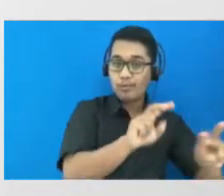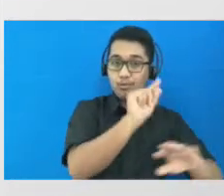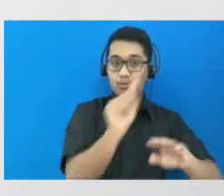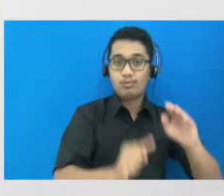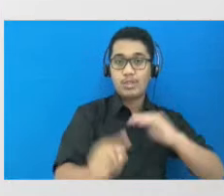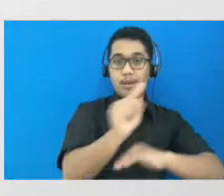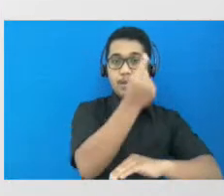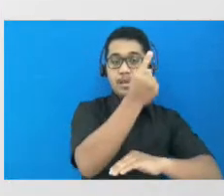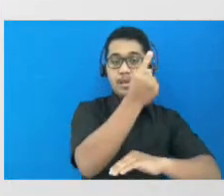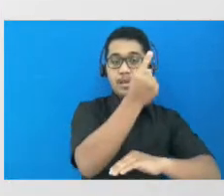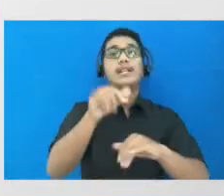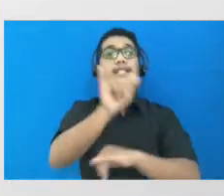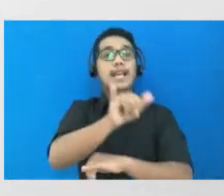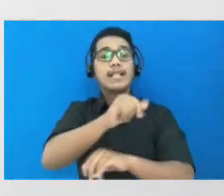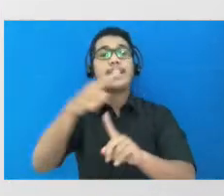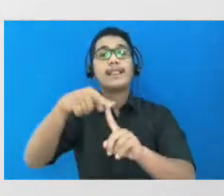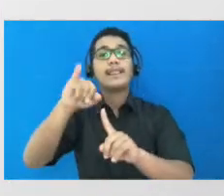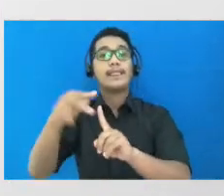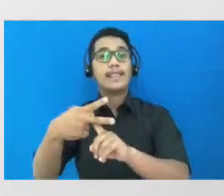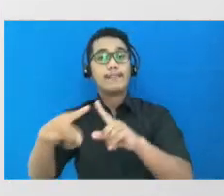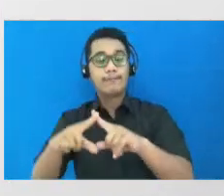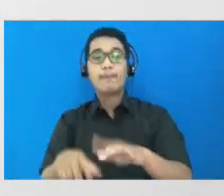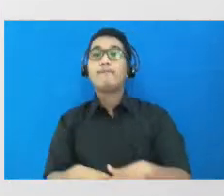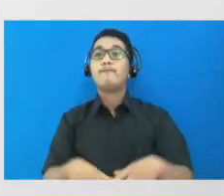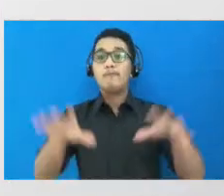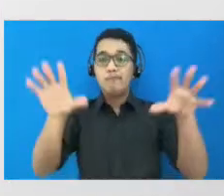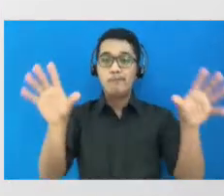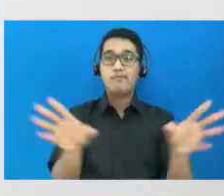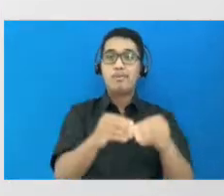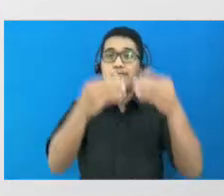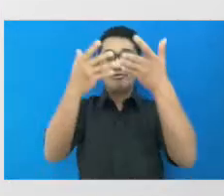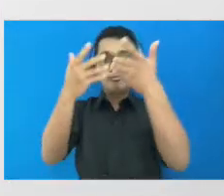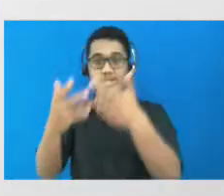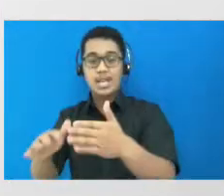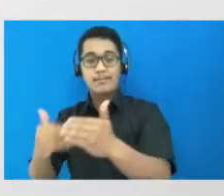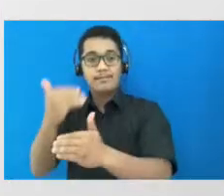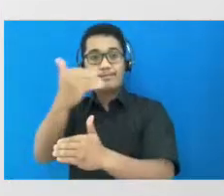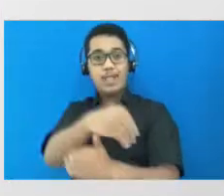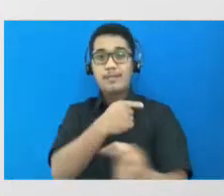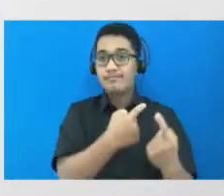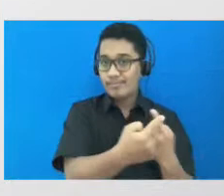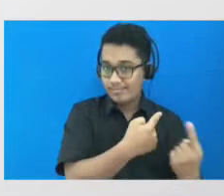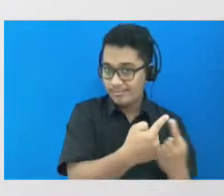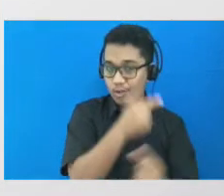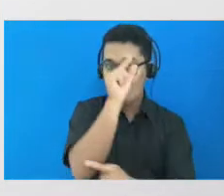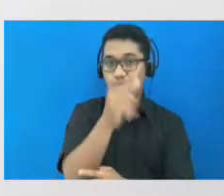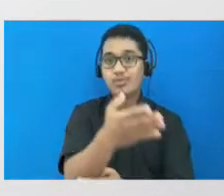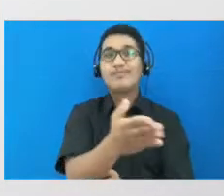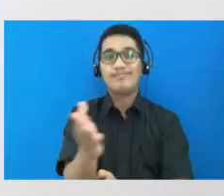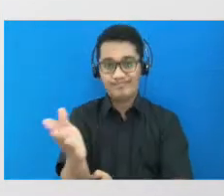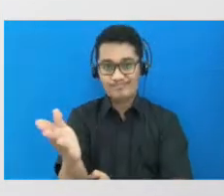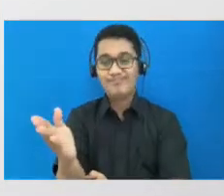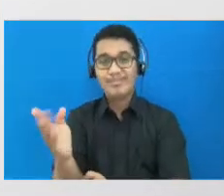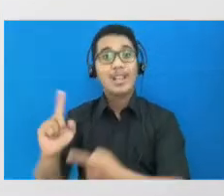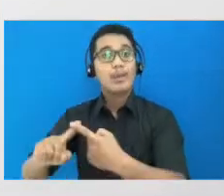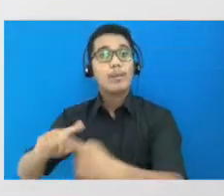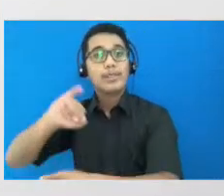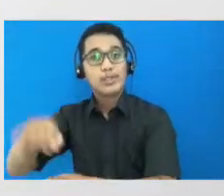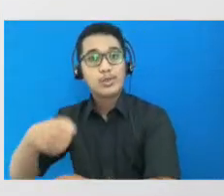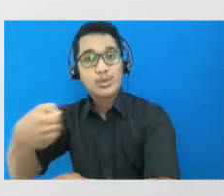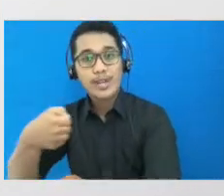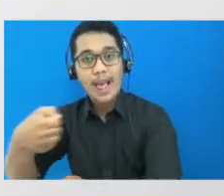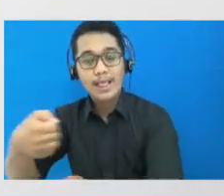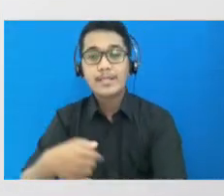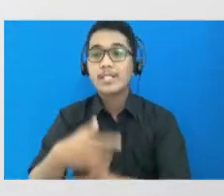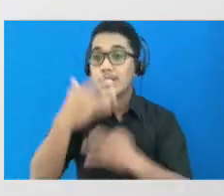Yayasan TIFA. Nah, setelah seluruh pemaparan ini nanti, kami juga buka sesi tanya-jawab bagi rekan-rekan jurnalis. Semoga lewat